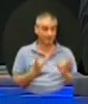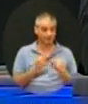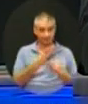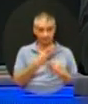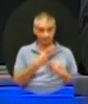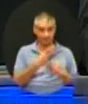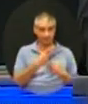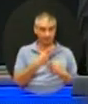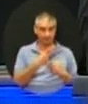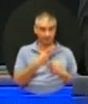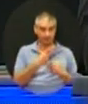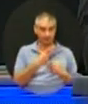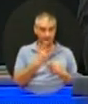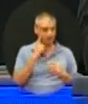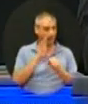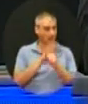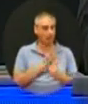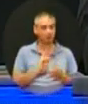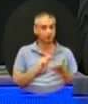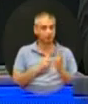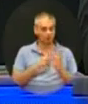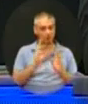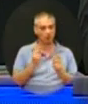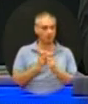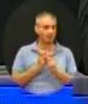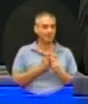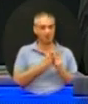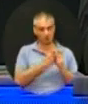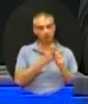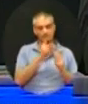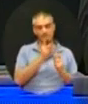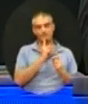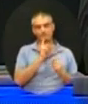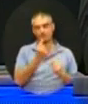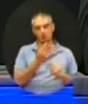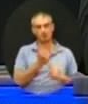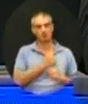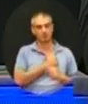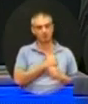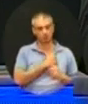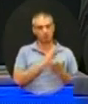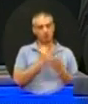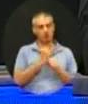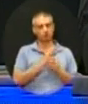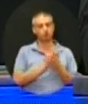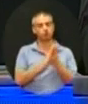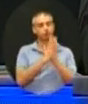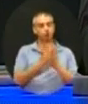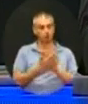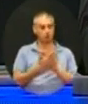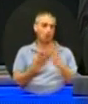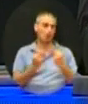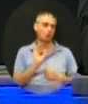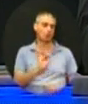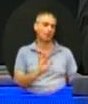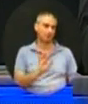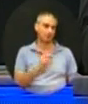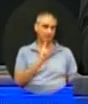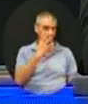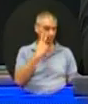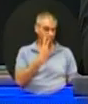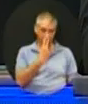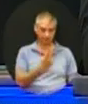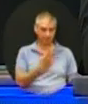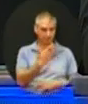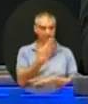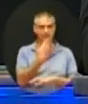באמצעות למעשה לחץ פוליטי יכולות מפלגות שהיום הם במיעוט מפלגות דתיות להשיג שינוי סטטוס קוו לטובתם אבל תסתכלי